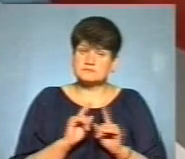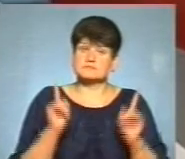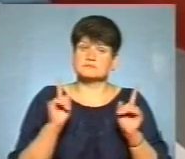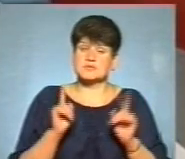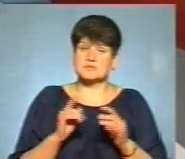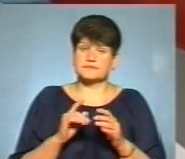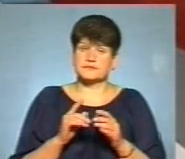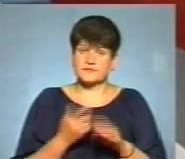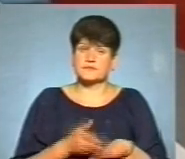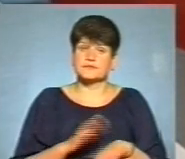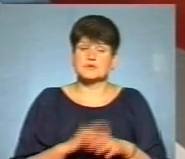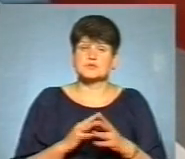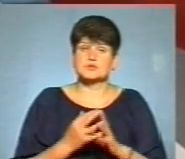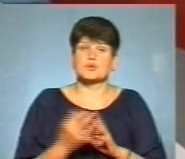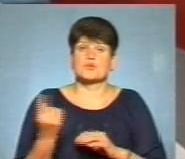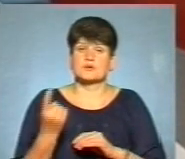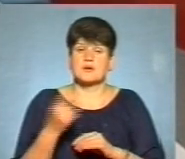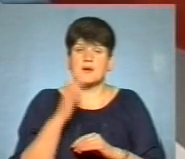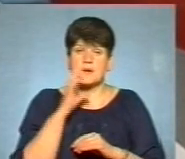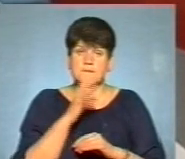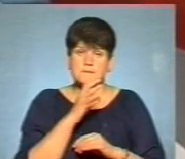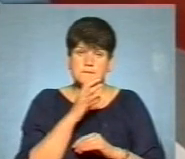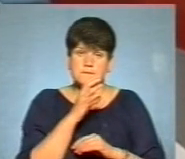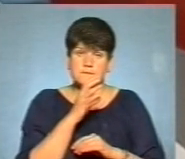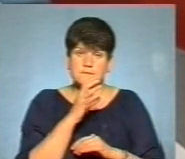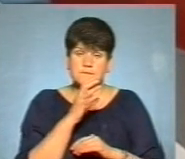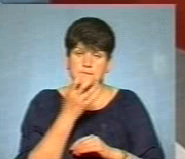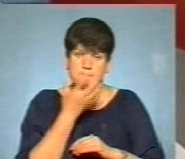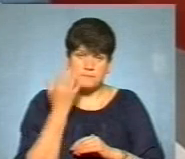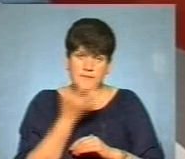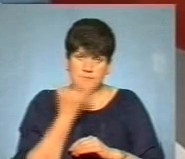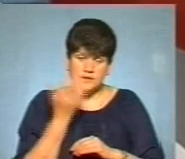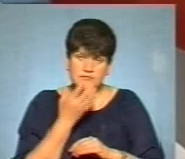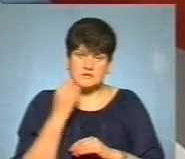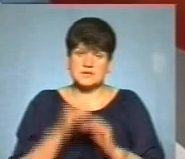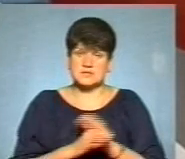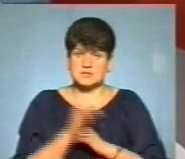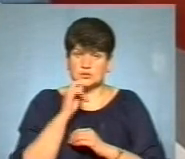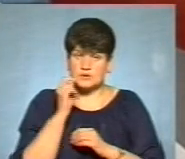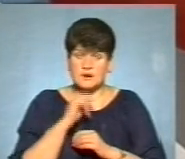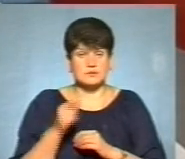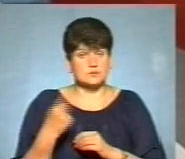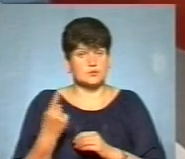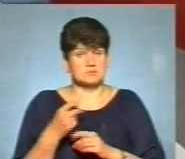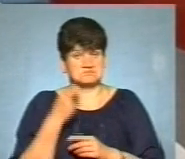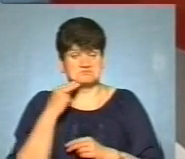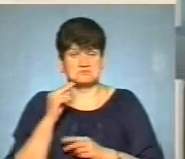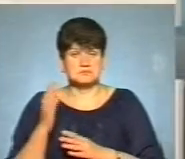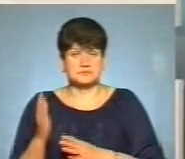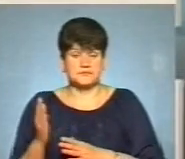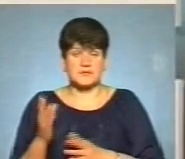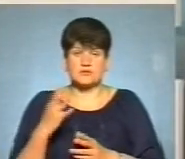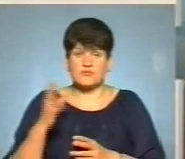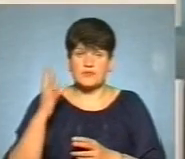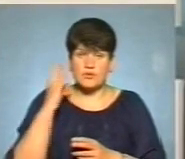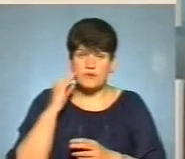сільського господарства, південь і схід України. Ну і звичайно, що Тернопільщина в цьому має перевагу, а якщо